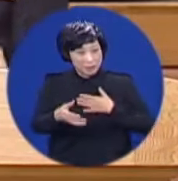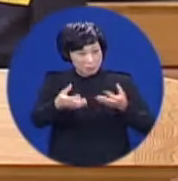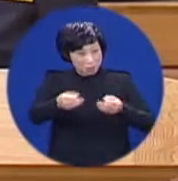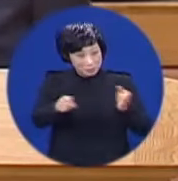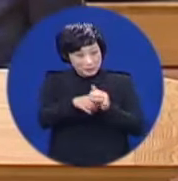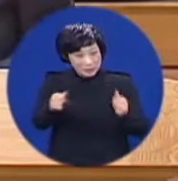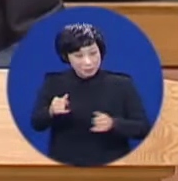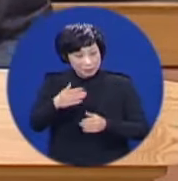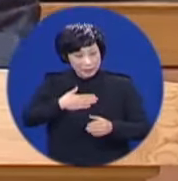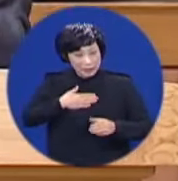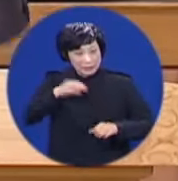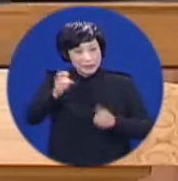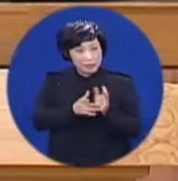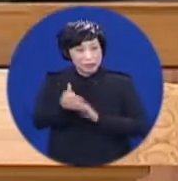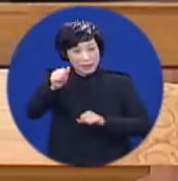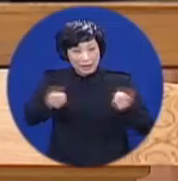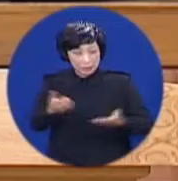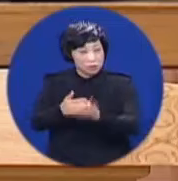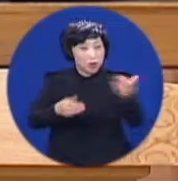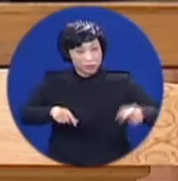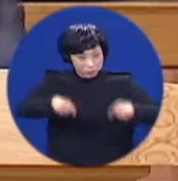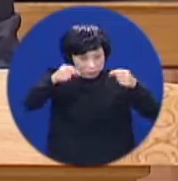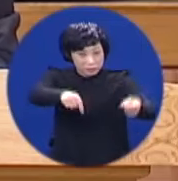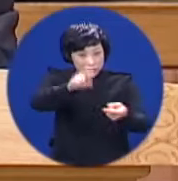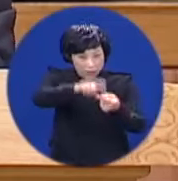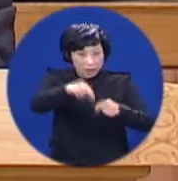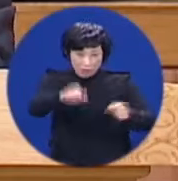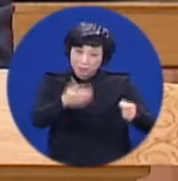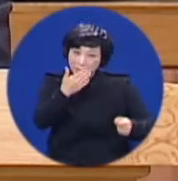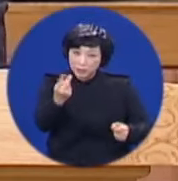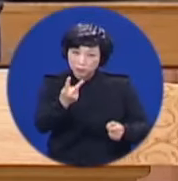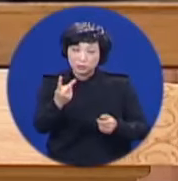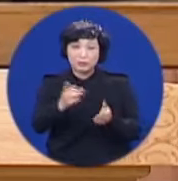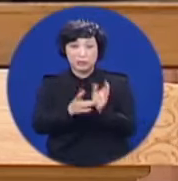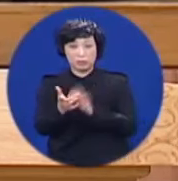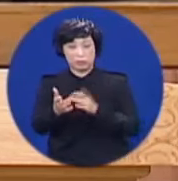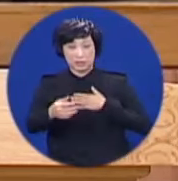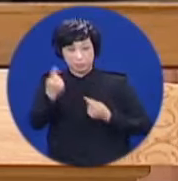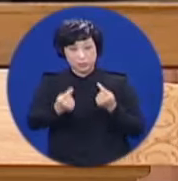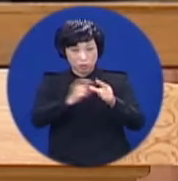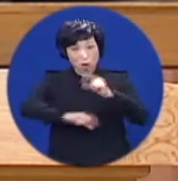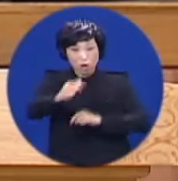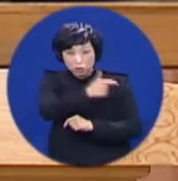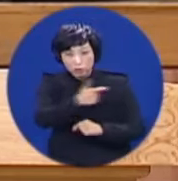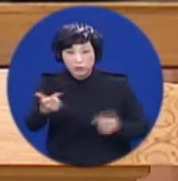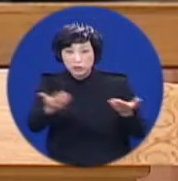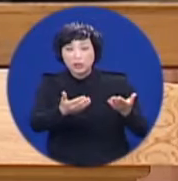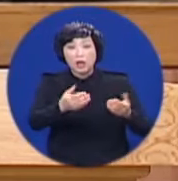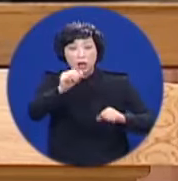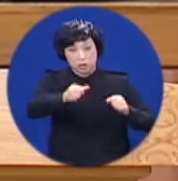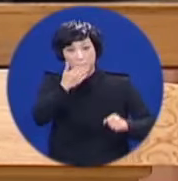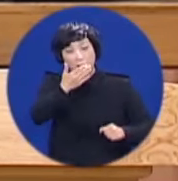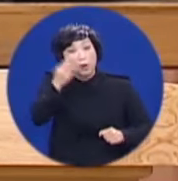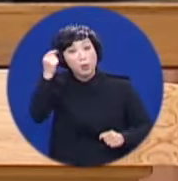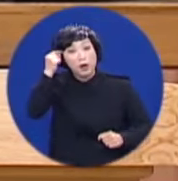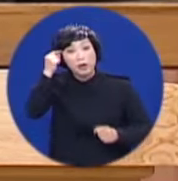것이오. 또한 이보다 더 큰 일을 하리니 이는 내가 아버지께로